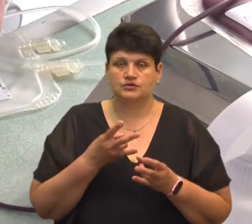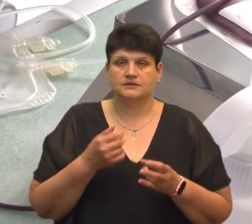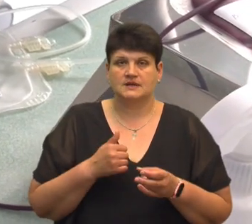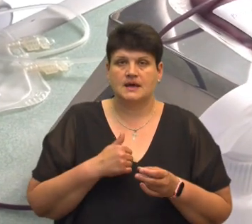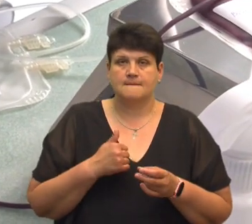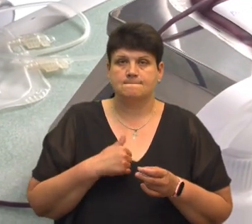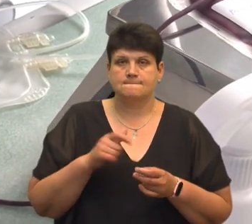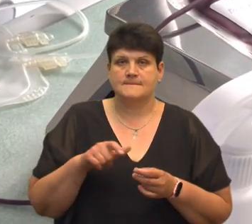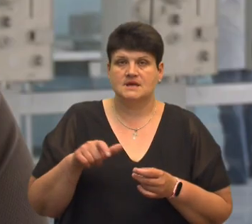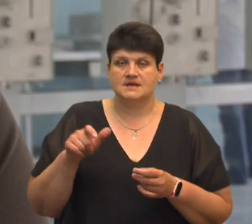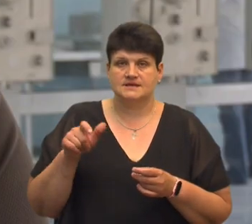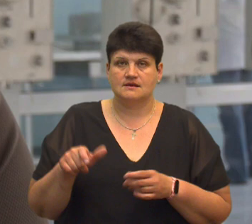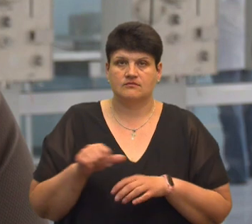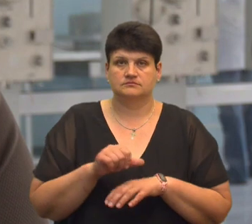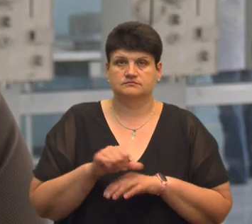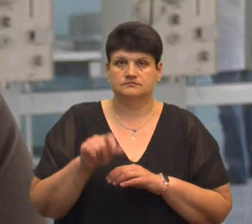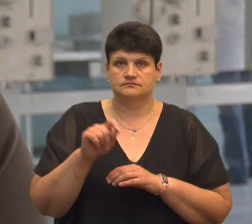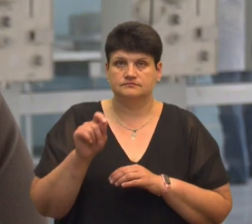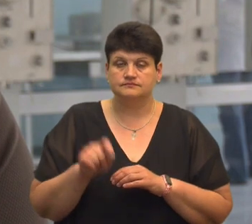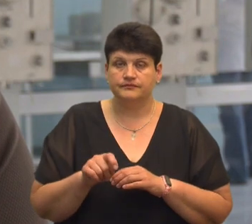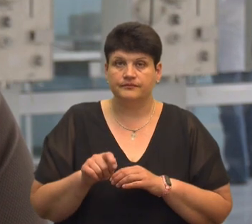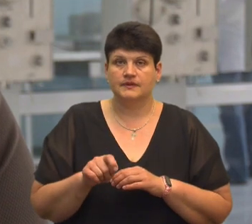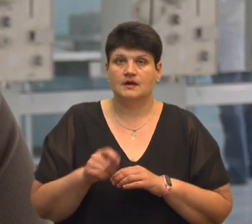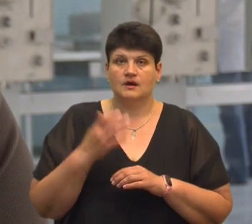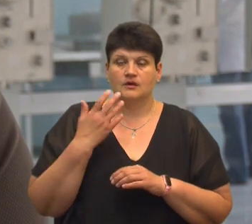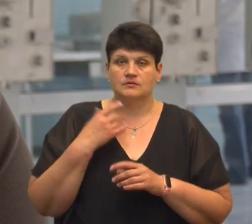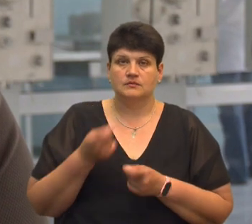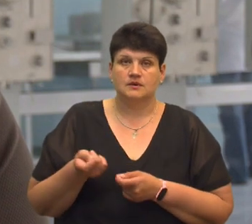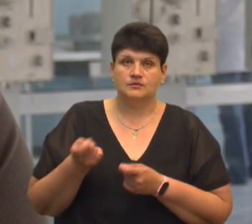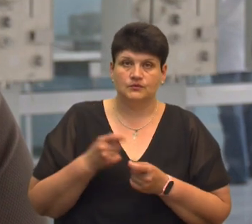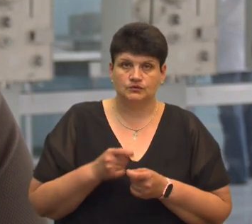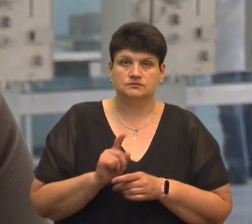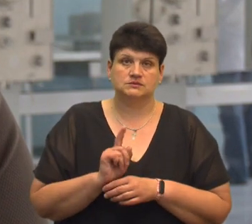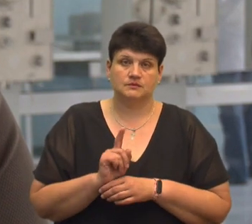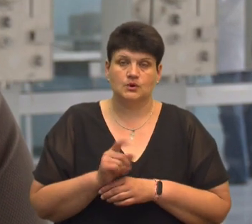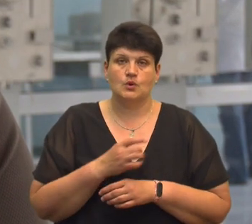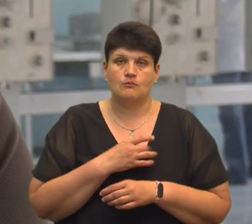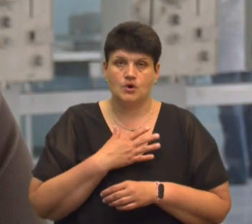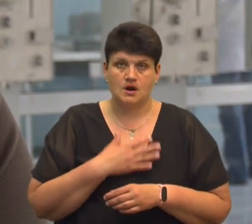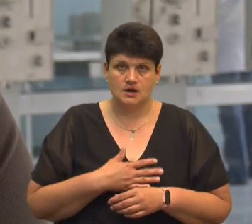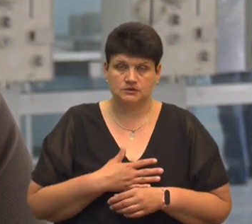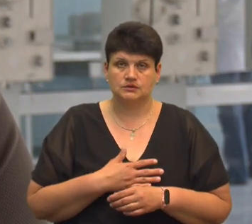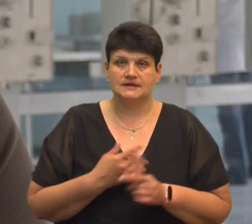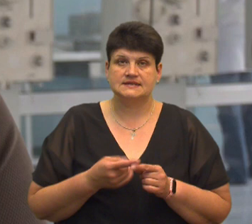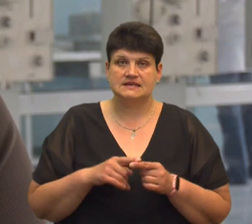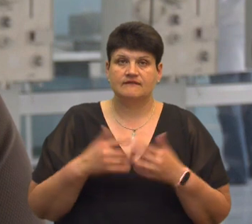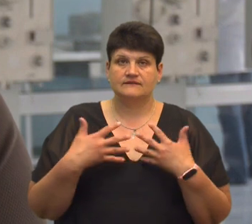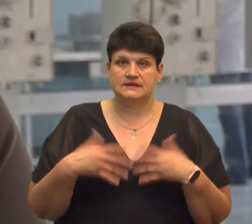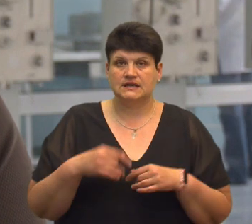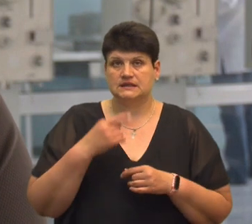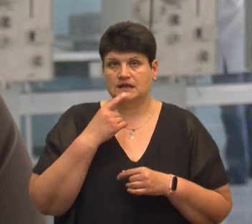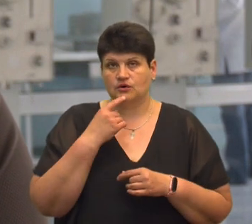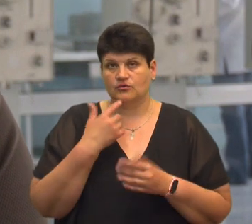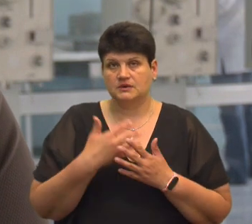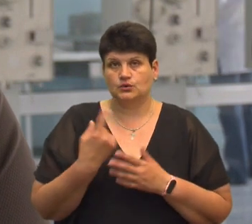стабілізаційних пунктах на передовій. Якщо ми привозимо стабільного пораненого, то це втрата крові мінімум